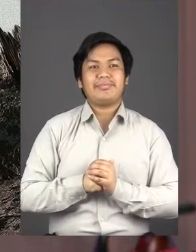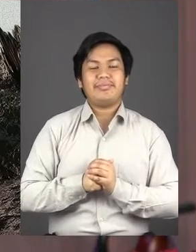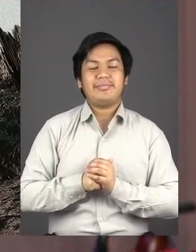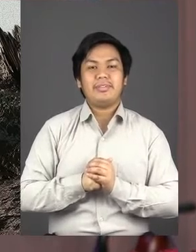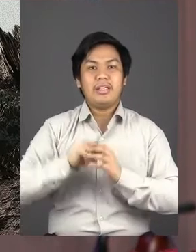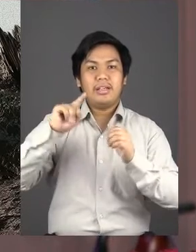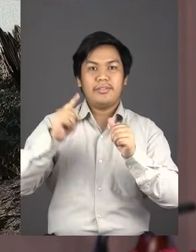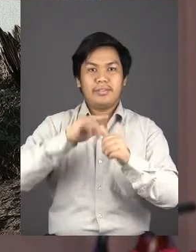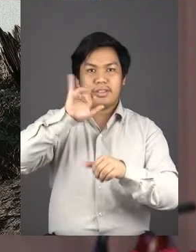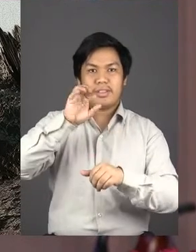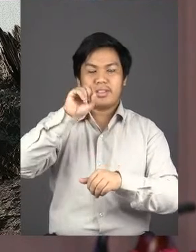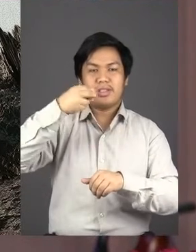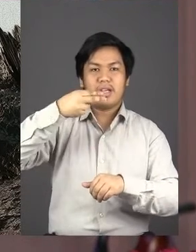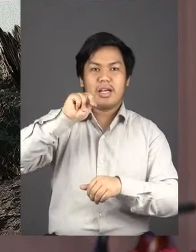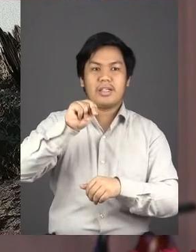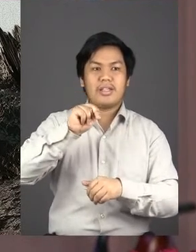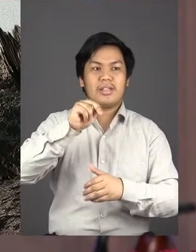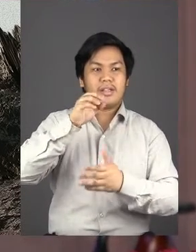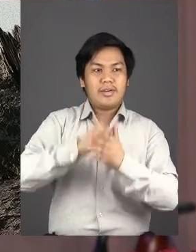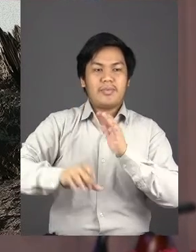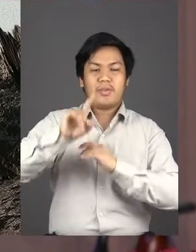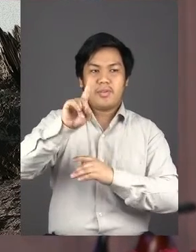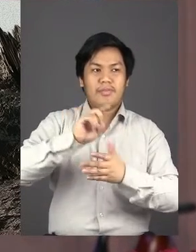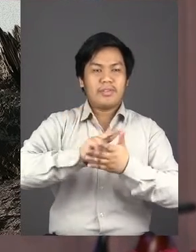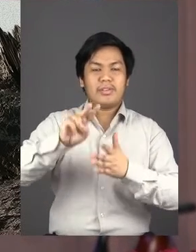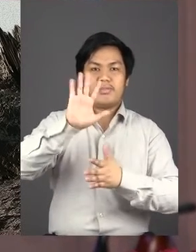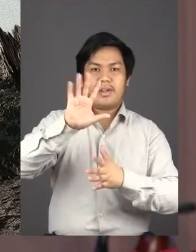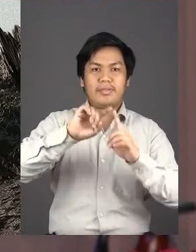1 John chapter 1, verses 5-7.